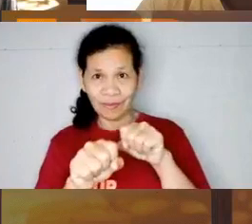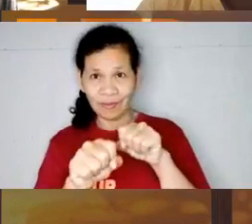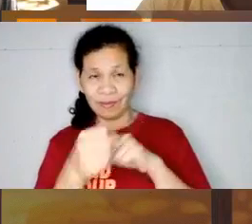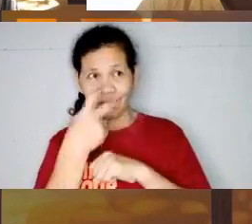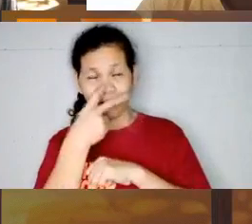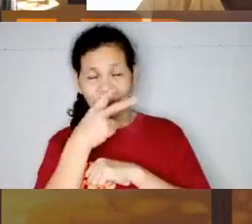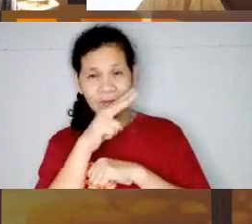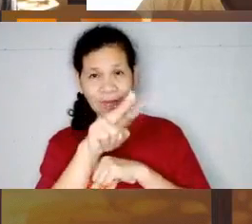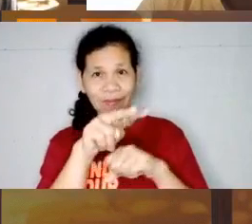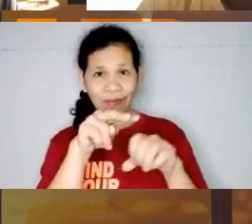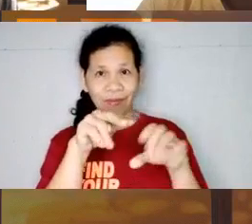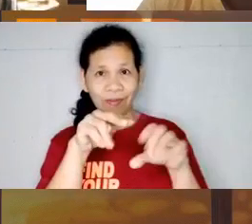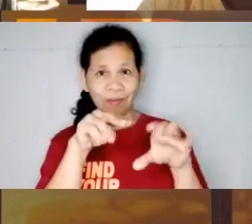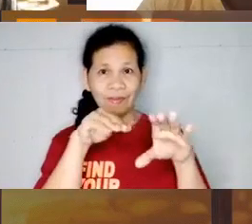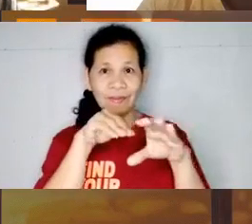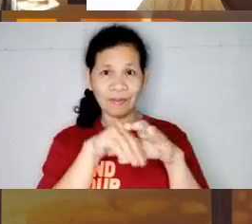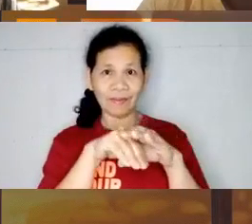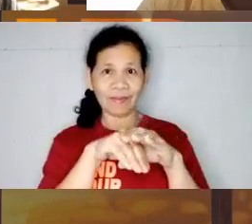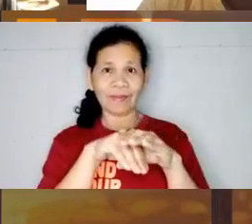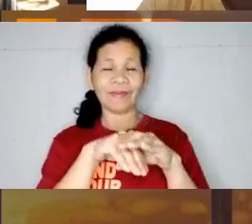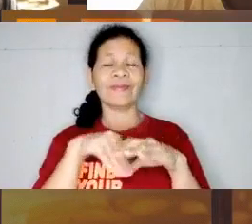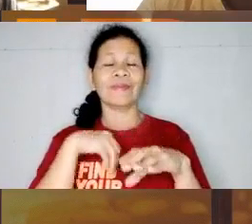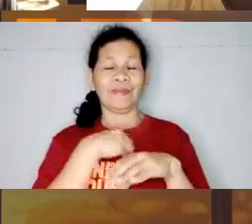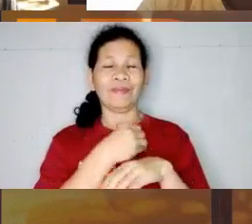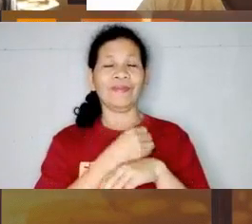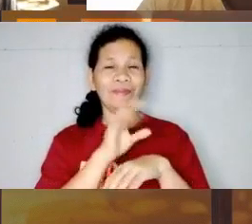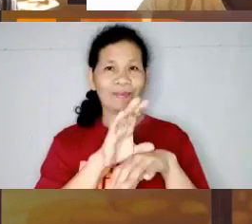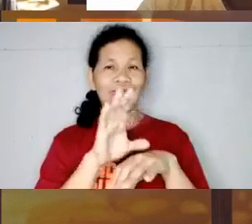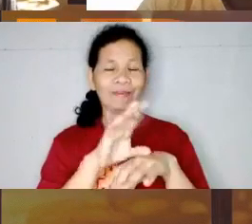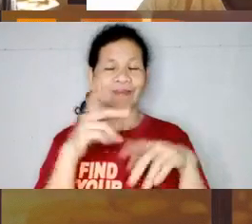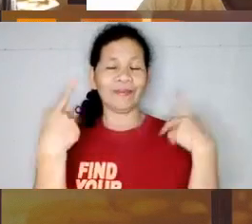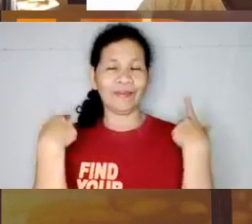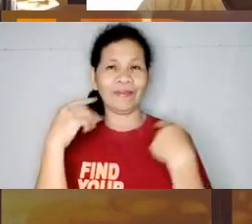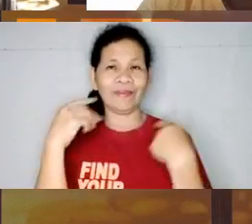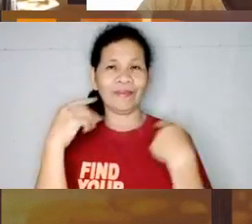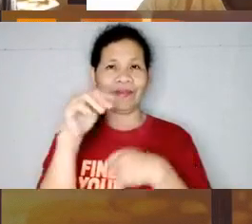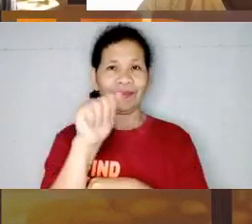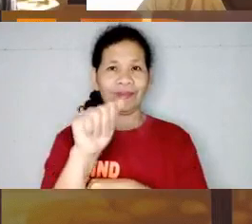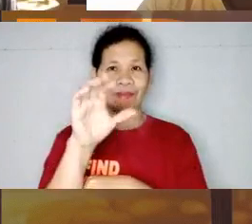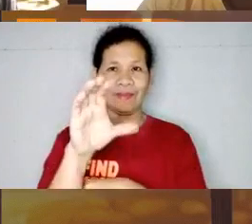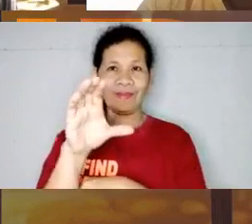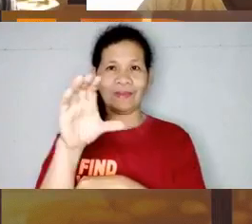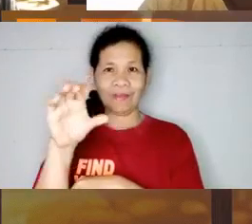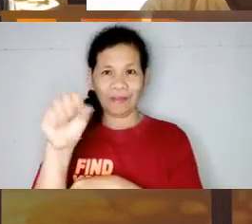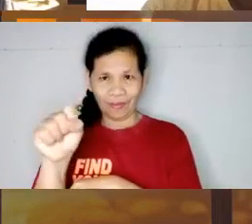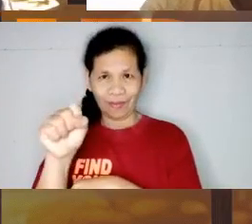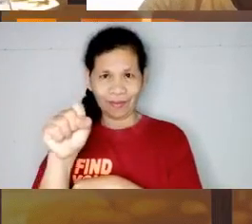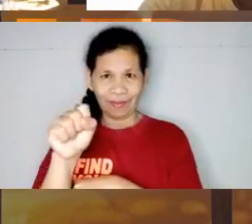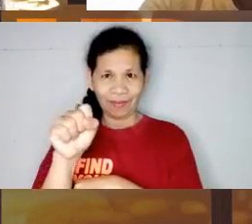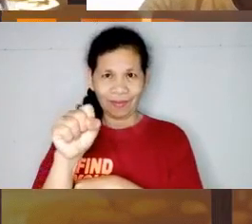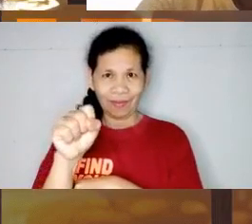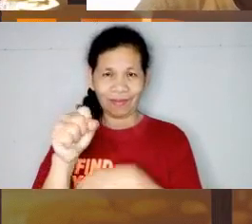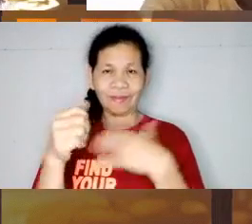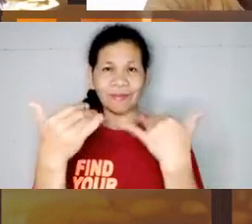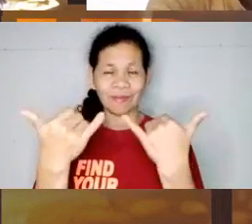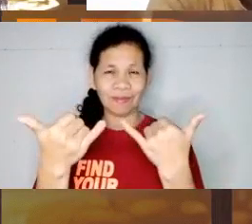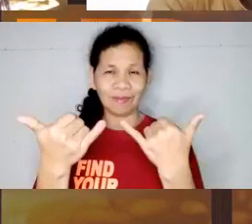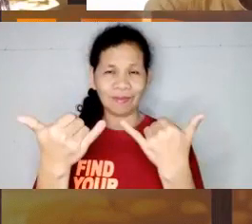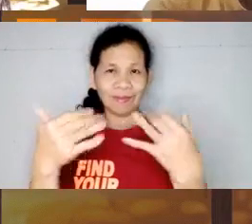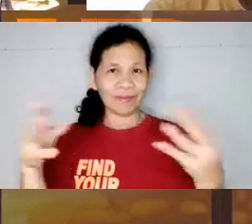komunidad, Adventist Community Services. At pag ginawa natin ito, na talagang ang motivation ay